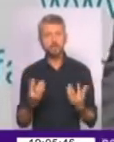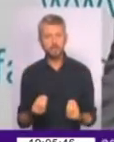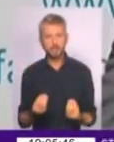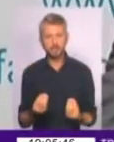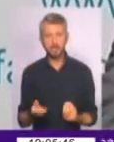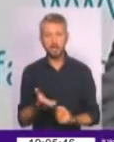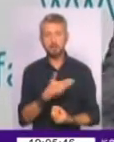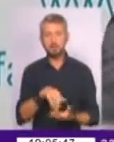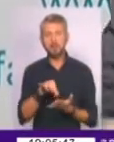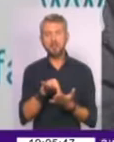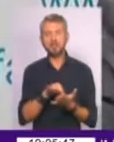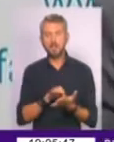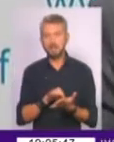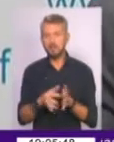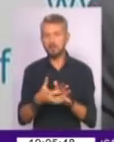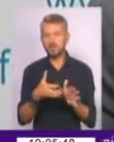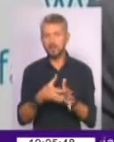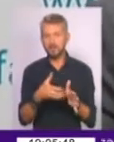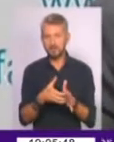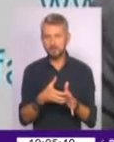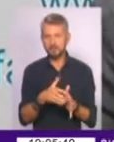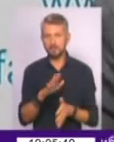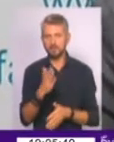ми оцінюємо дефіцит в